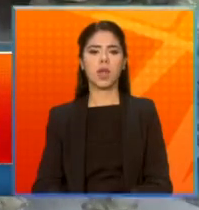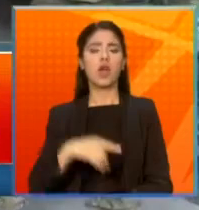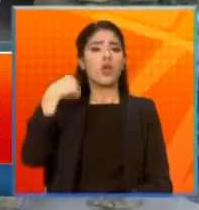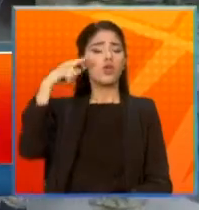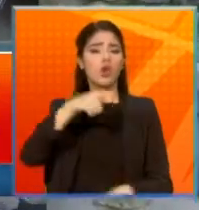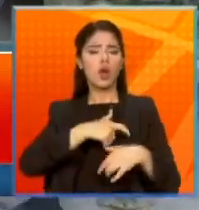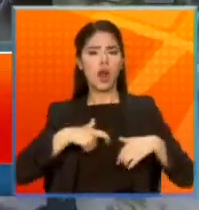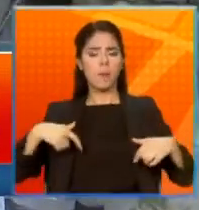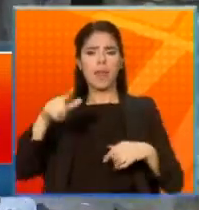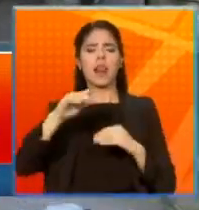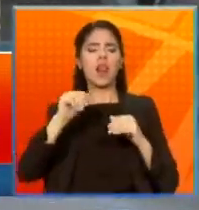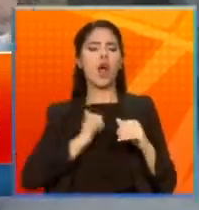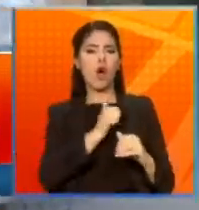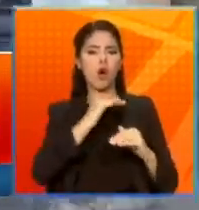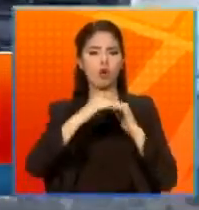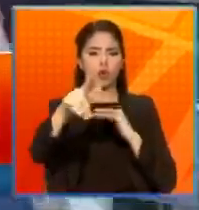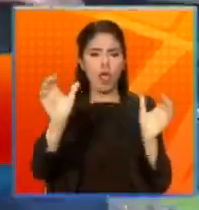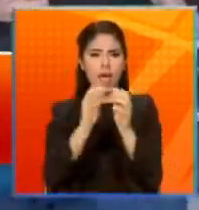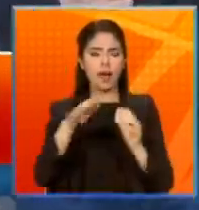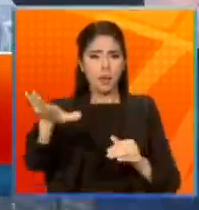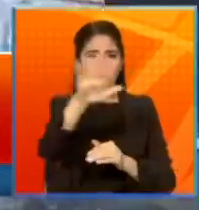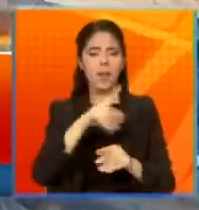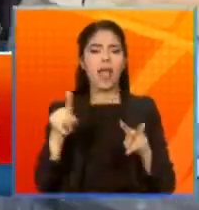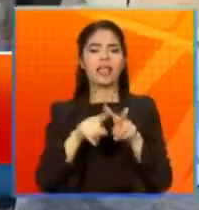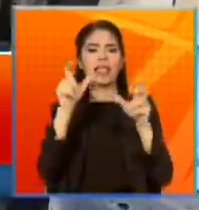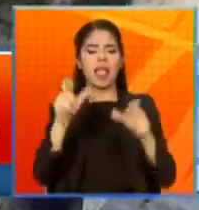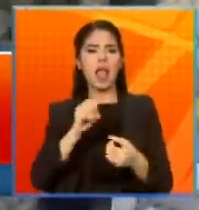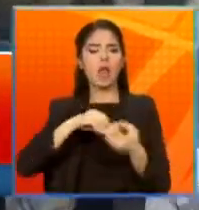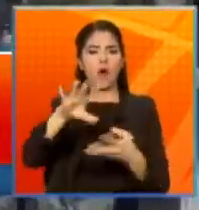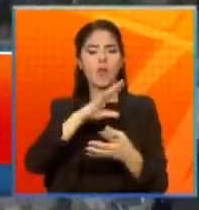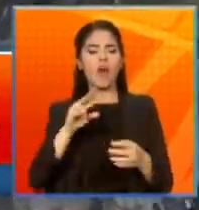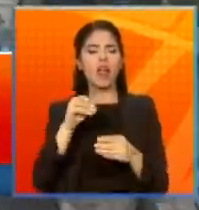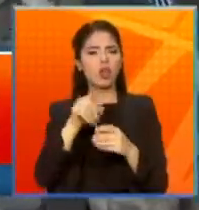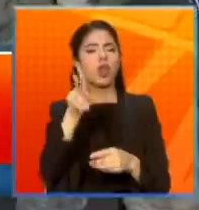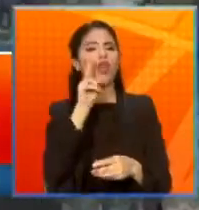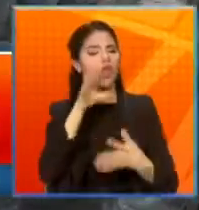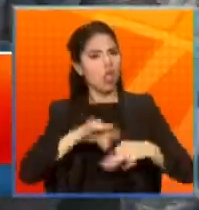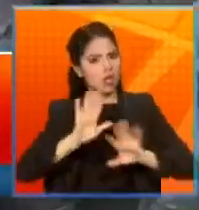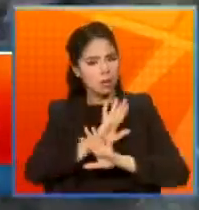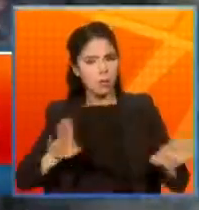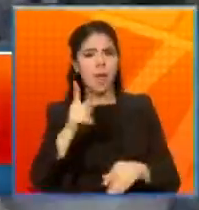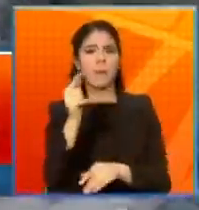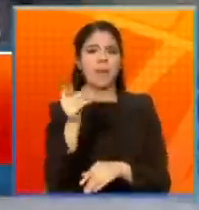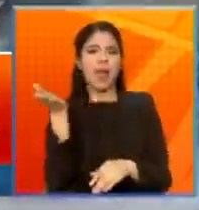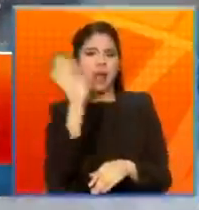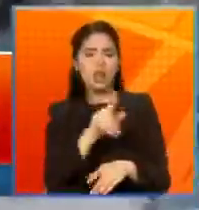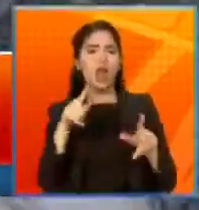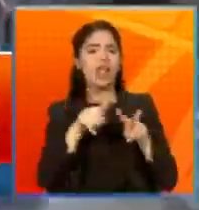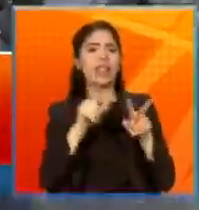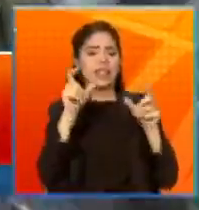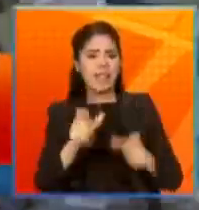Suriye Milli Ordusu'na bağlı birlikler Neyrap operasyonu için şu anda son hazırlıklarını yapıyor. Biraz sonra Neyrap'a